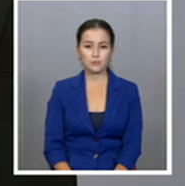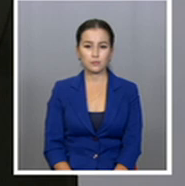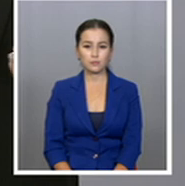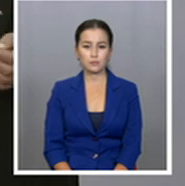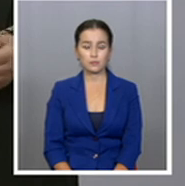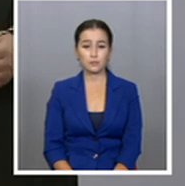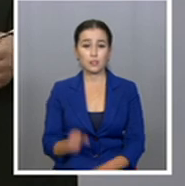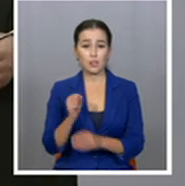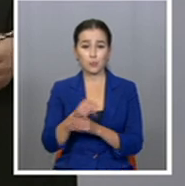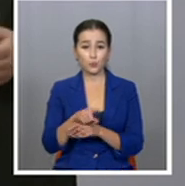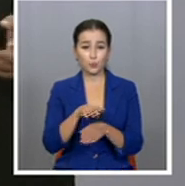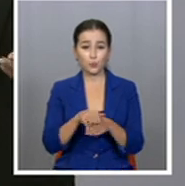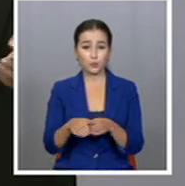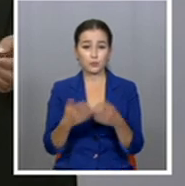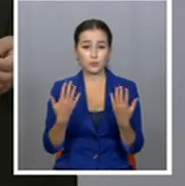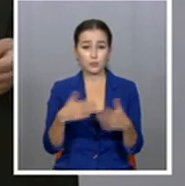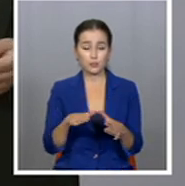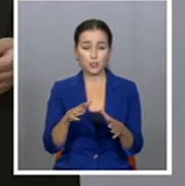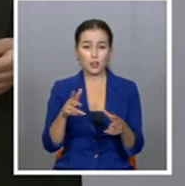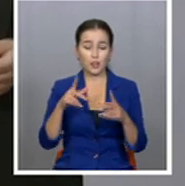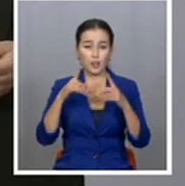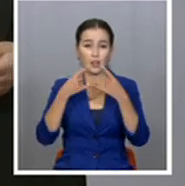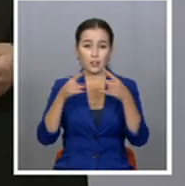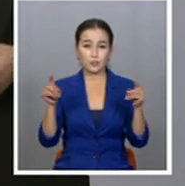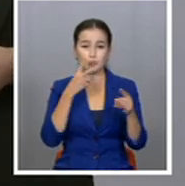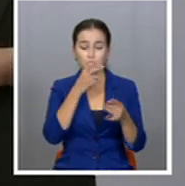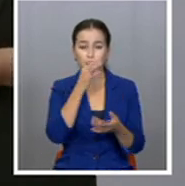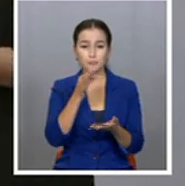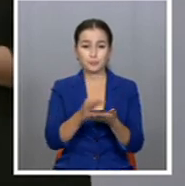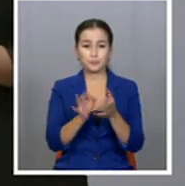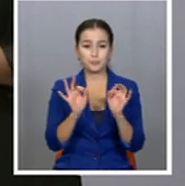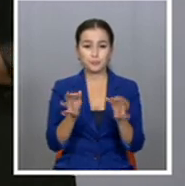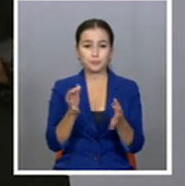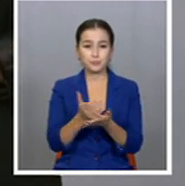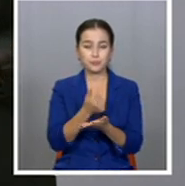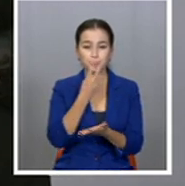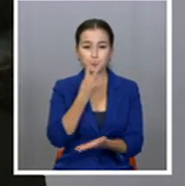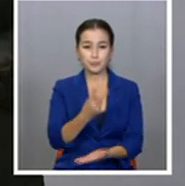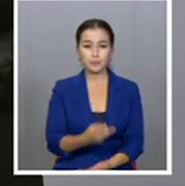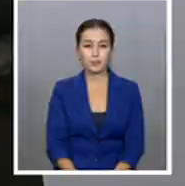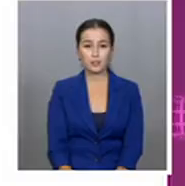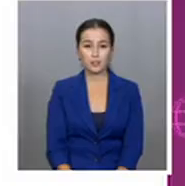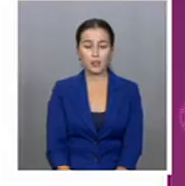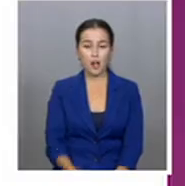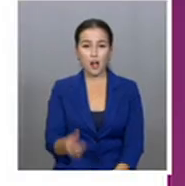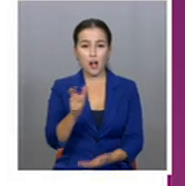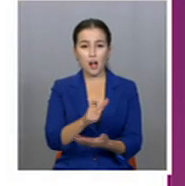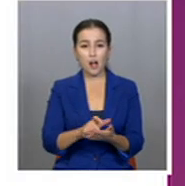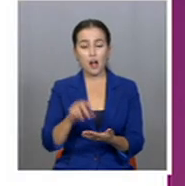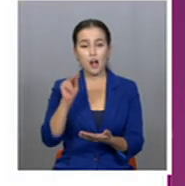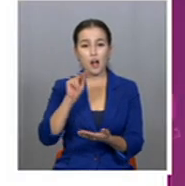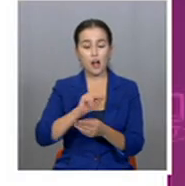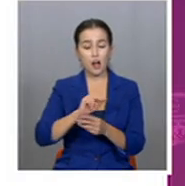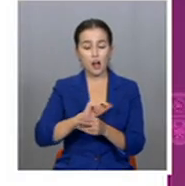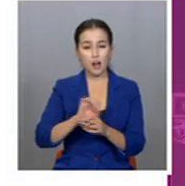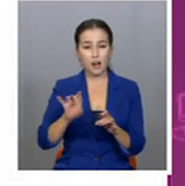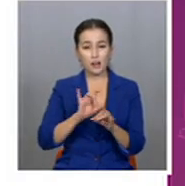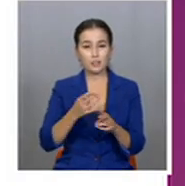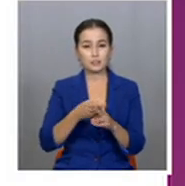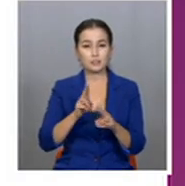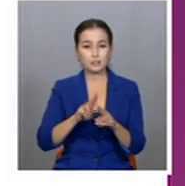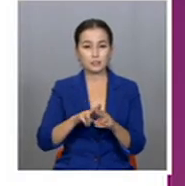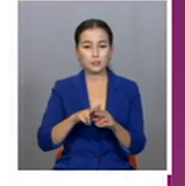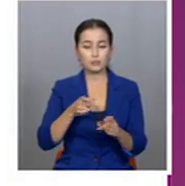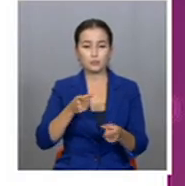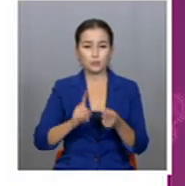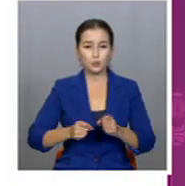Тапсырманы орындап болсаңыздар, экрандағы жауапқа назар аударыңыздар. Ақын шынайы досты, бір қалыпты,